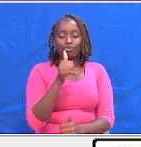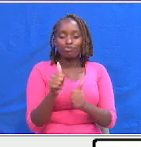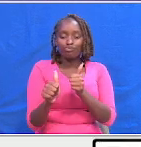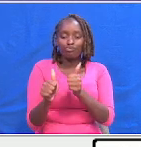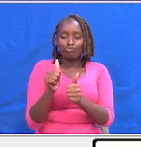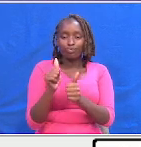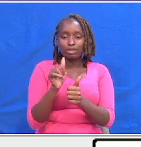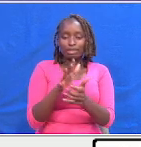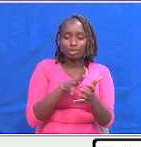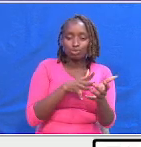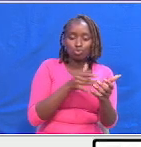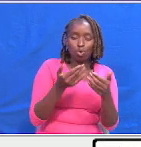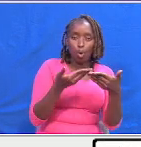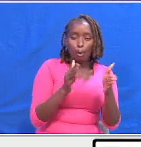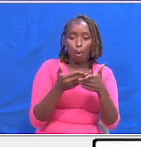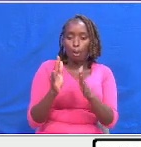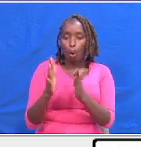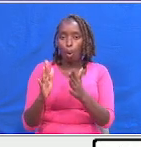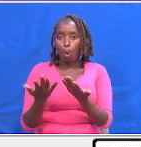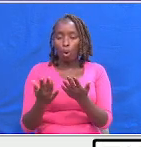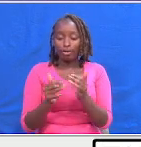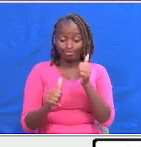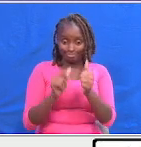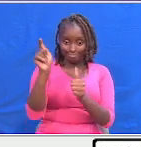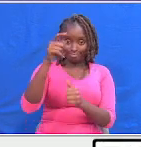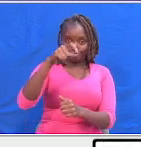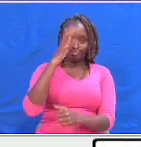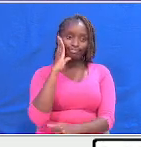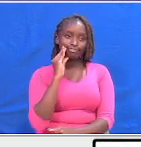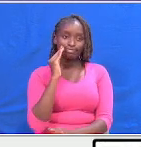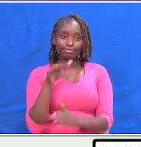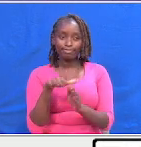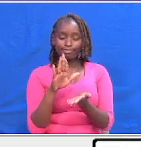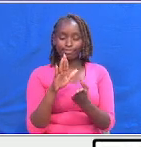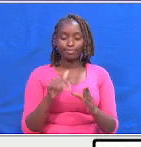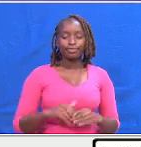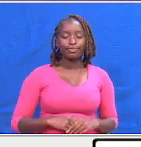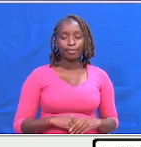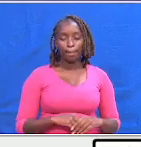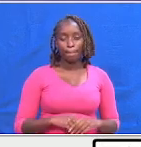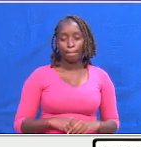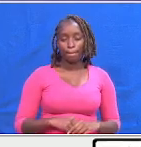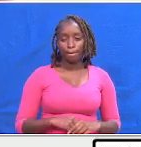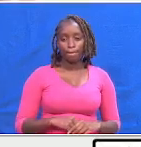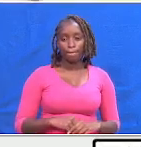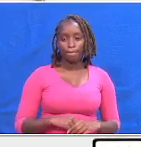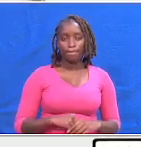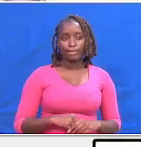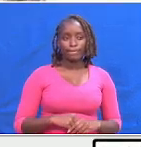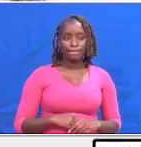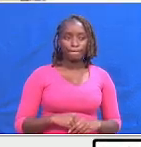na uwazi ambao Wakenya wanastahili kupokea zaidi. Mike Kagwongo na taarifa kamili.